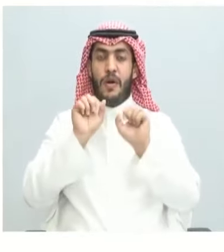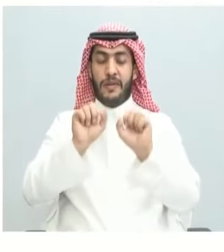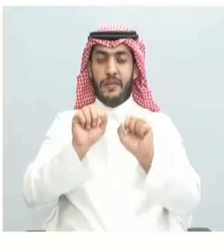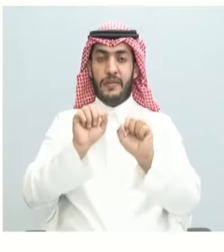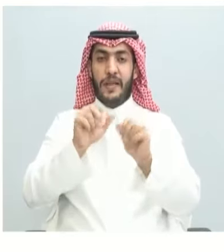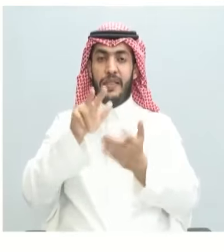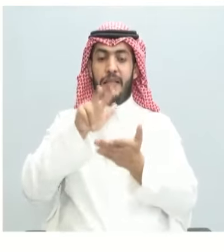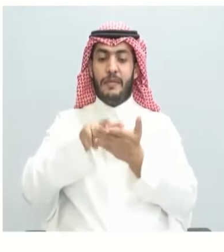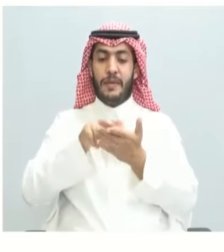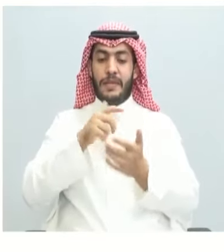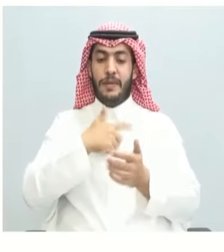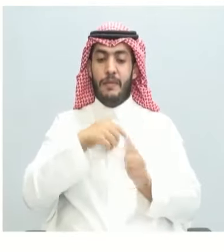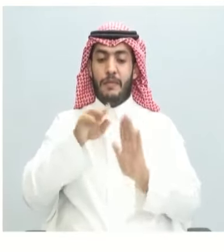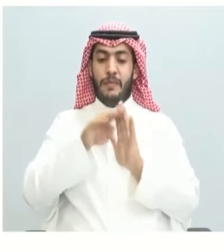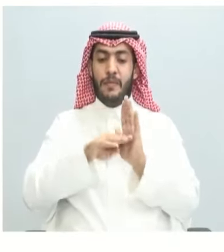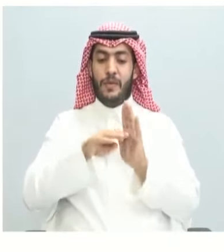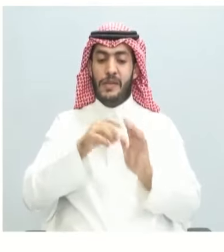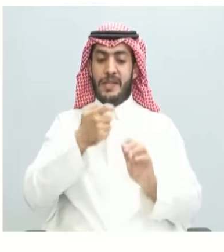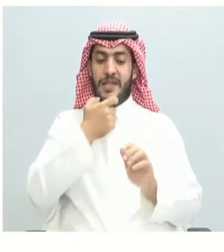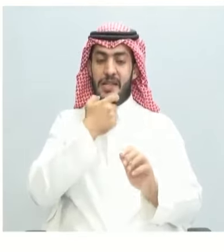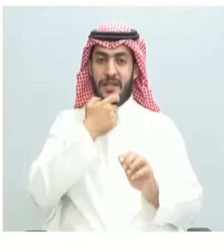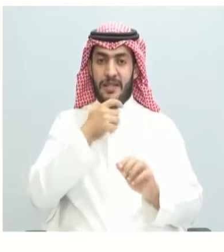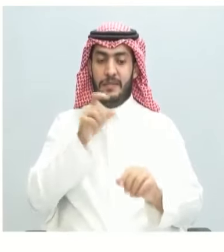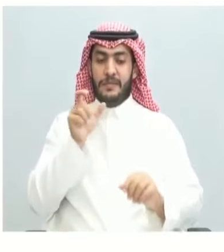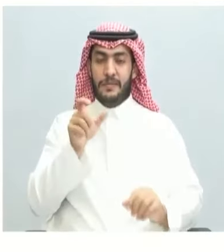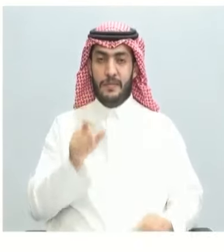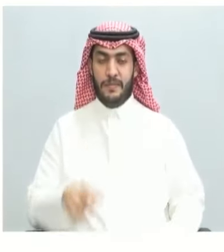بتطبيق او برنامج الاودستي وهو